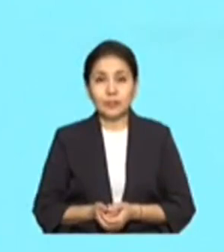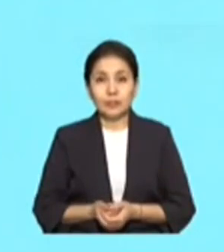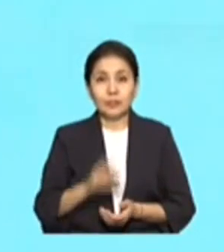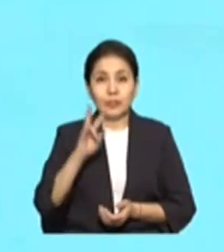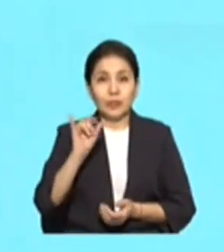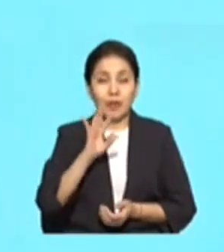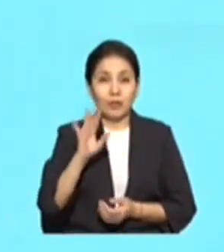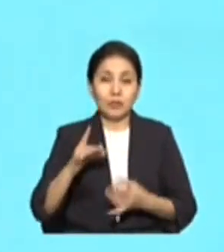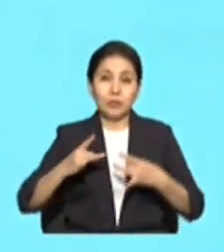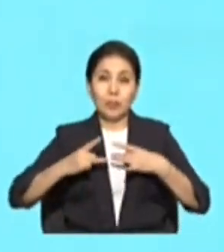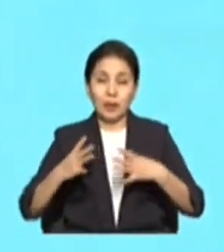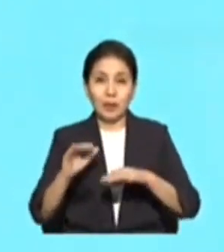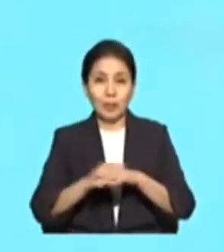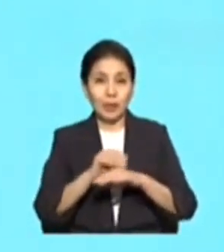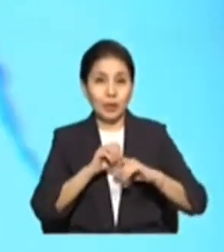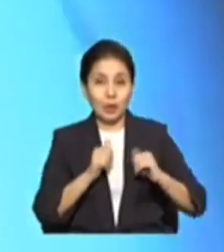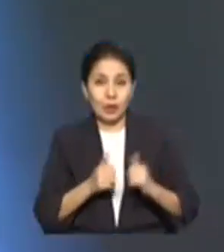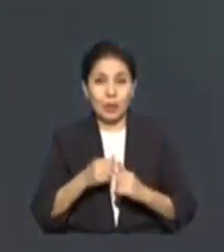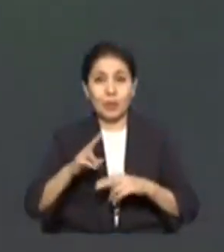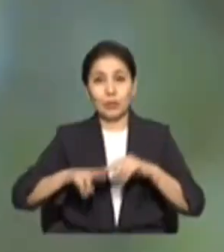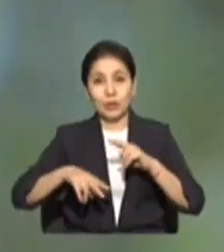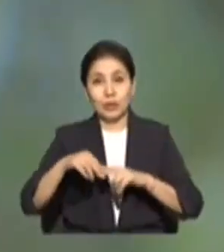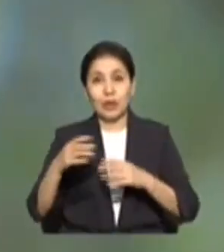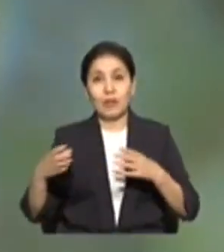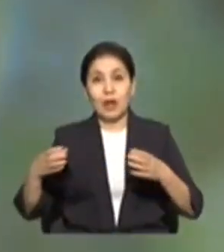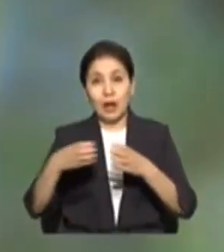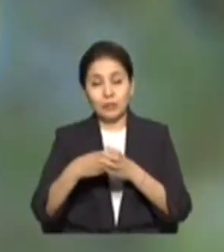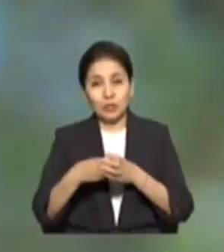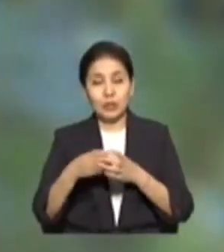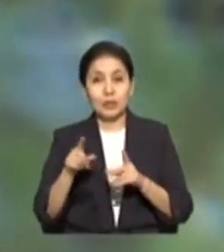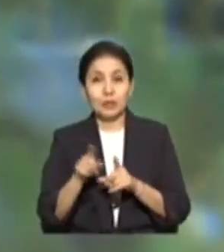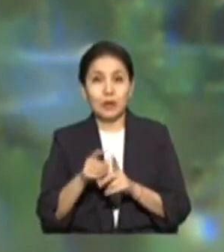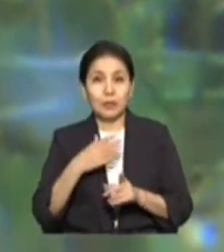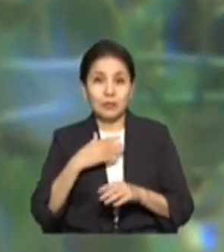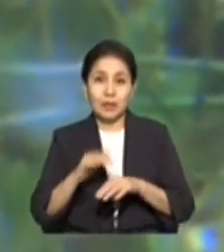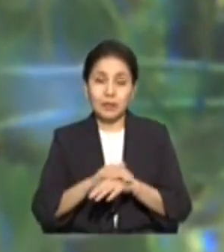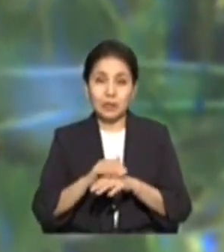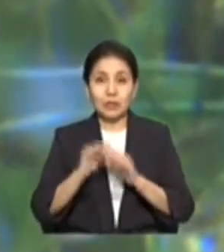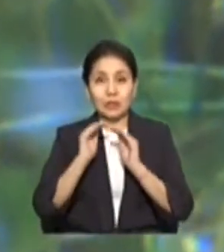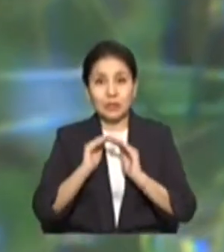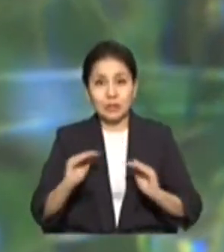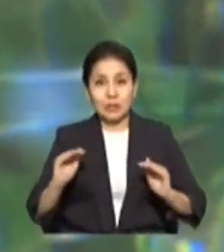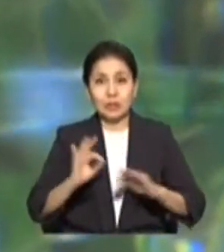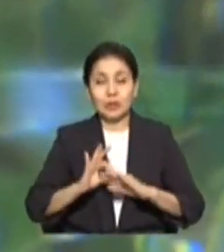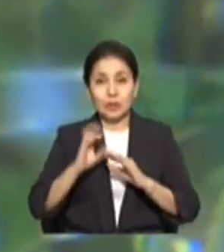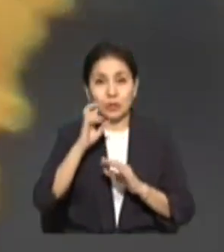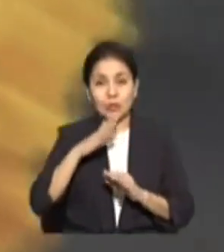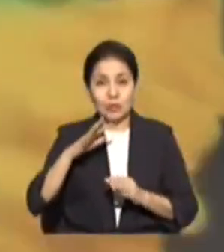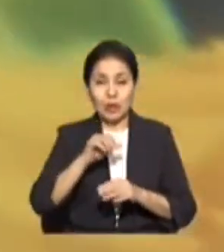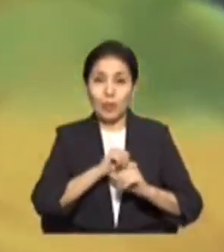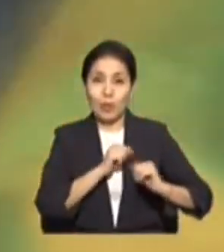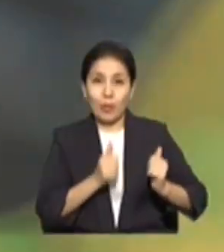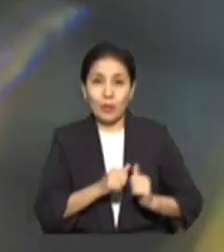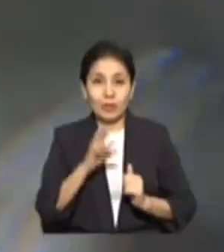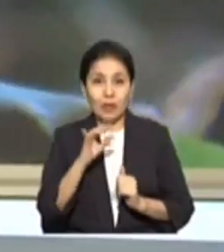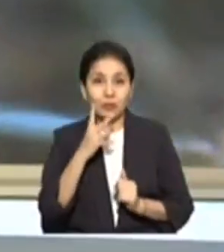Navruz, qut baraka, mehr oqibat, bunyodkorlik va hamjihatlik timsoli. Biz ezgulik va tinchlik tantanasini, yurtga muhabbatni aynan